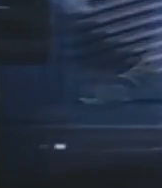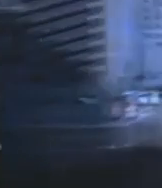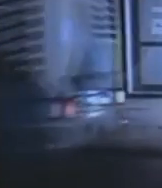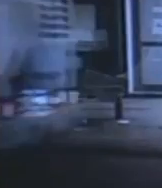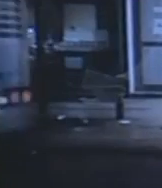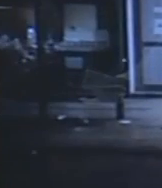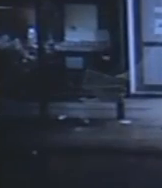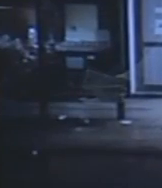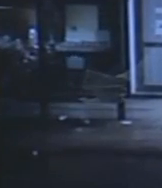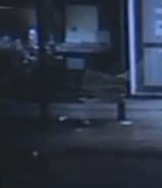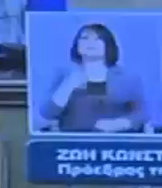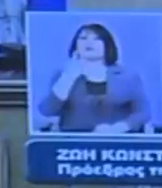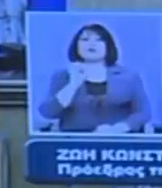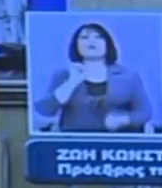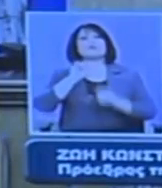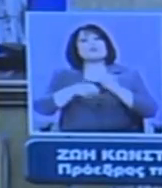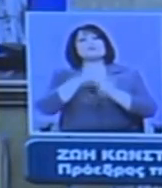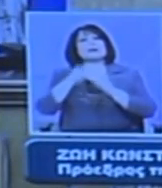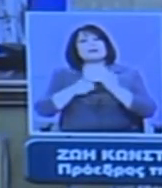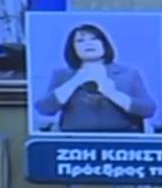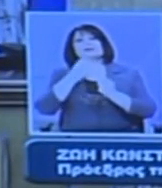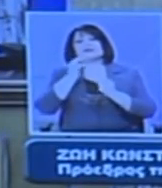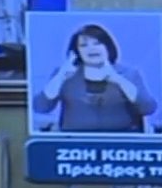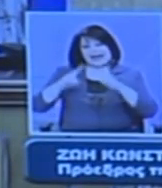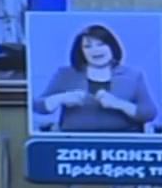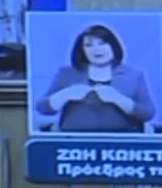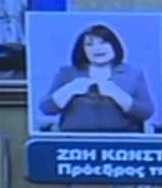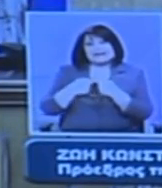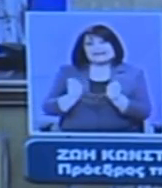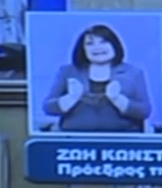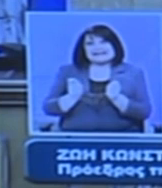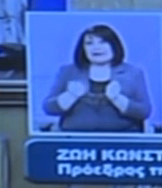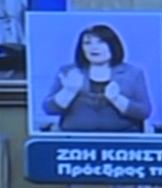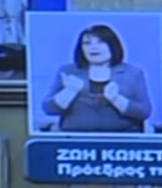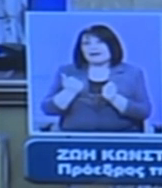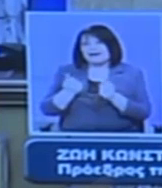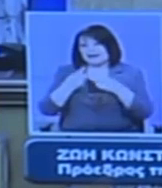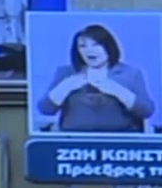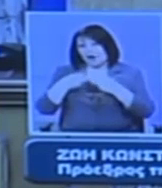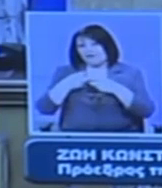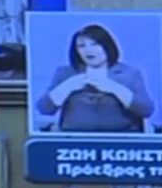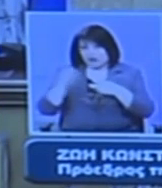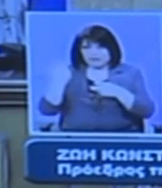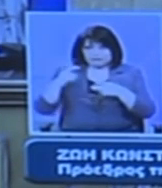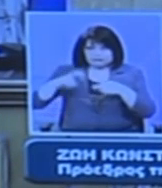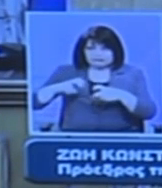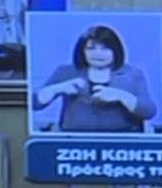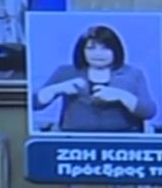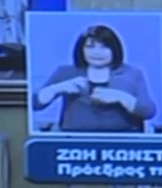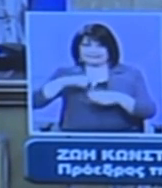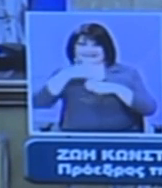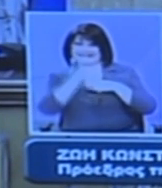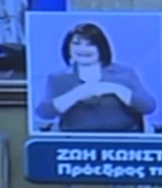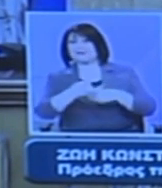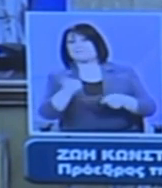έχασε τη ζωή του προσπαθώντας να αποφύγει τον έλεγχο εισιτηρίου σε λεωφορείο τους δύο νέους